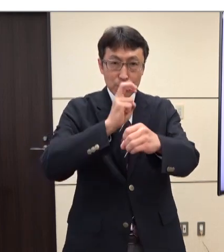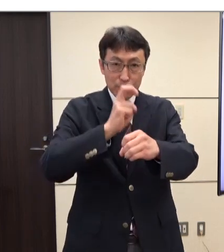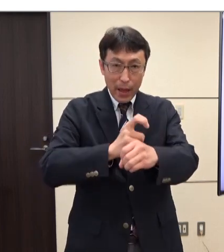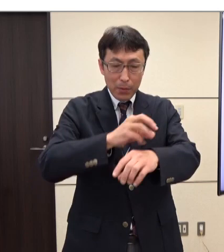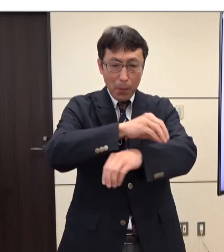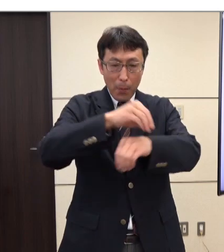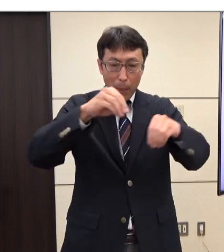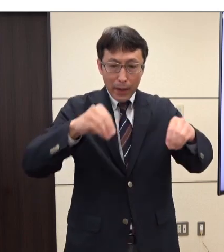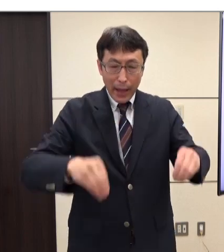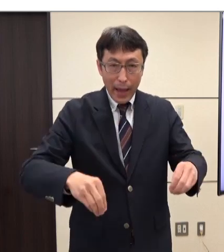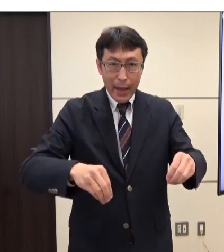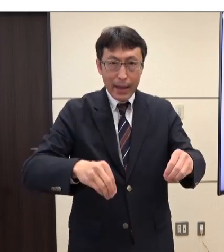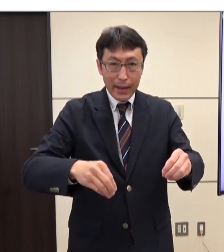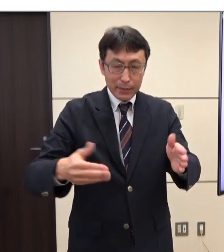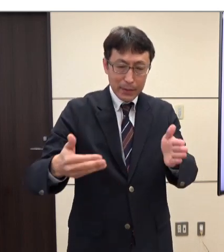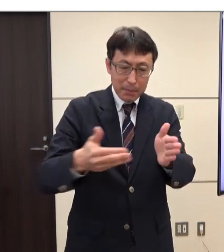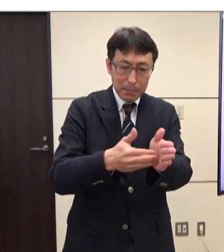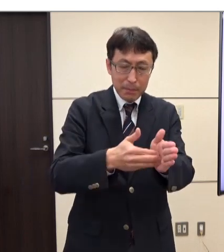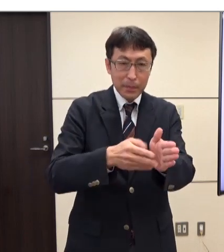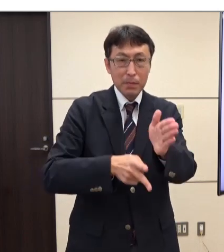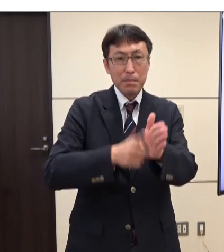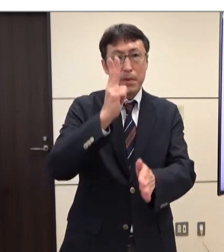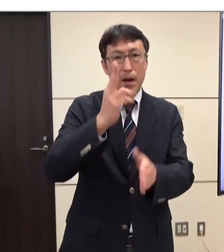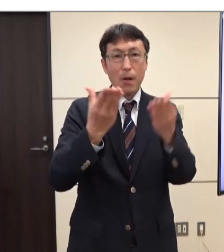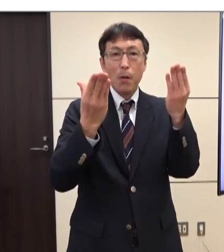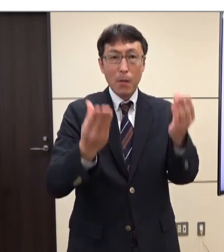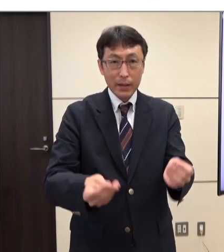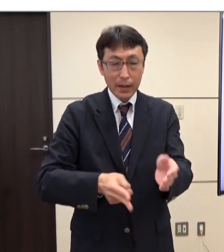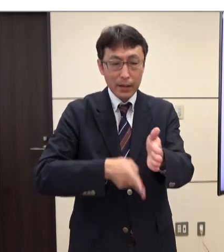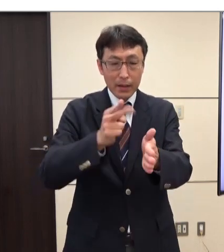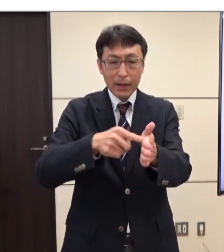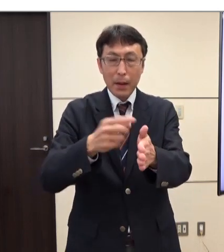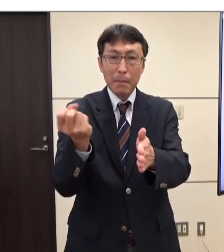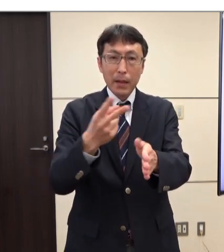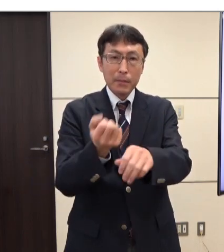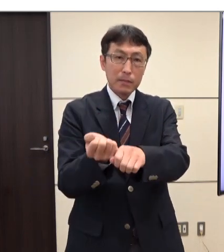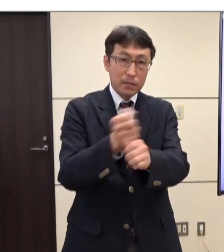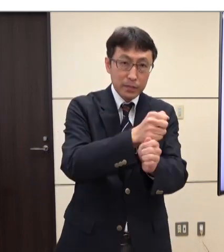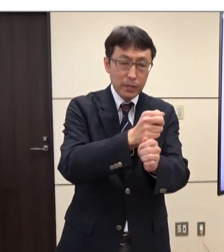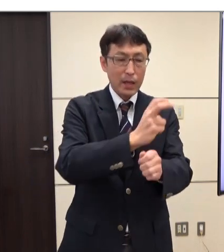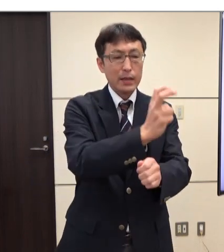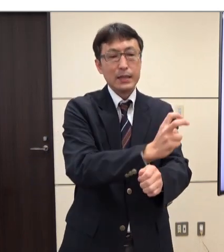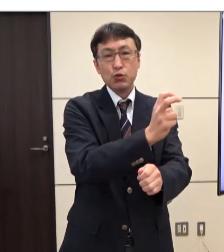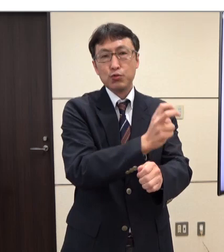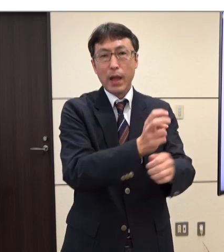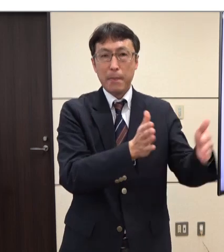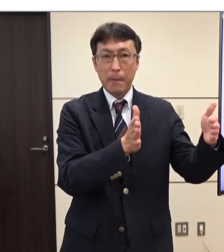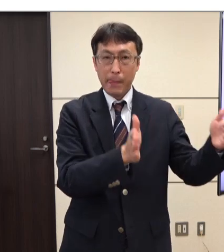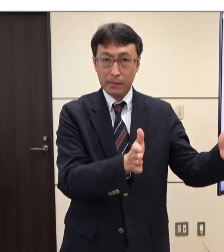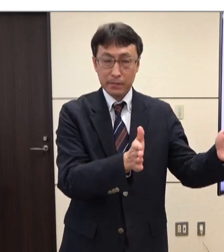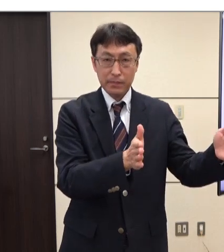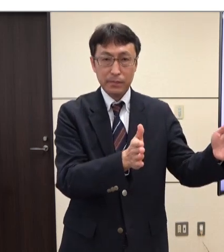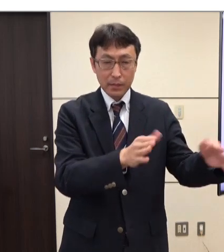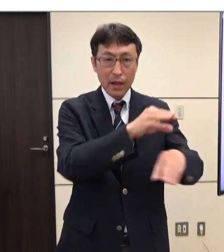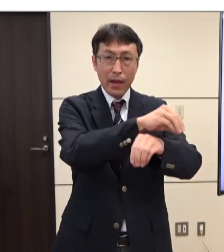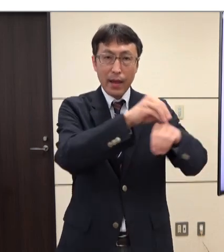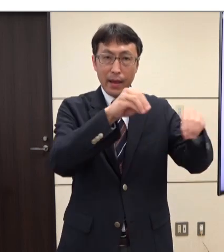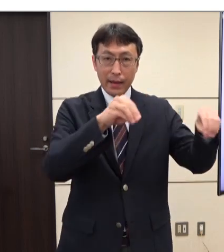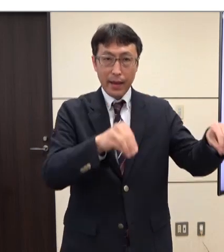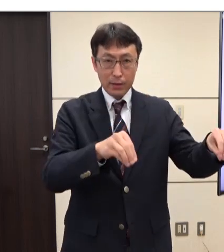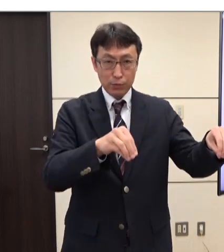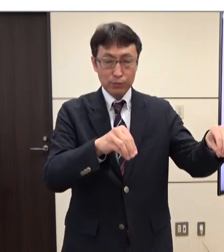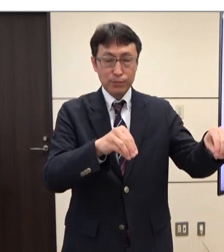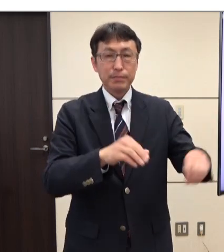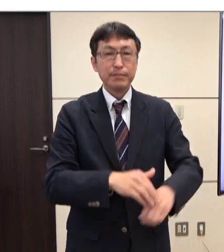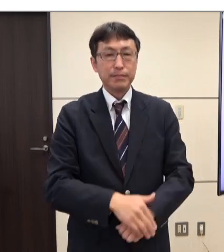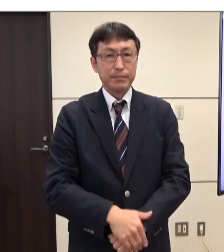けども、これを改めてですね、20年間、借り上げ市営住宅として再契約をして、そ